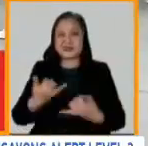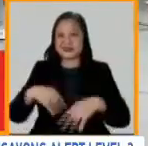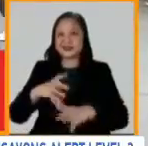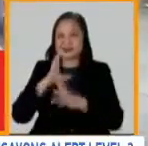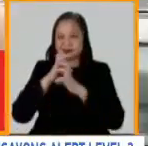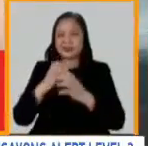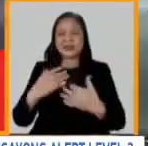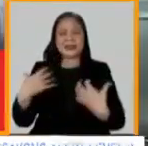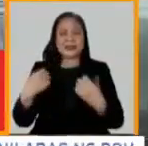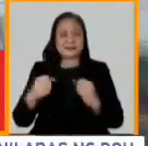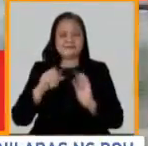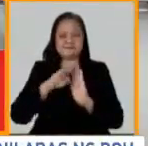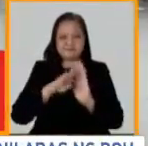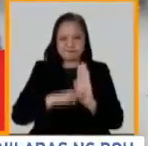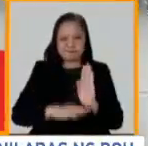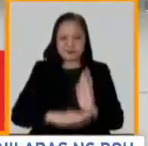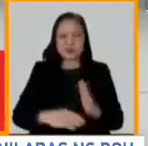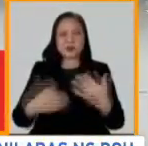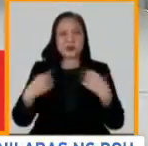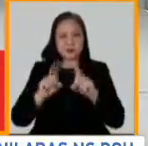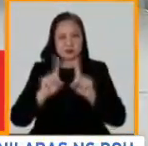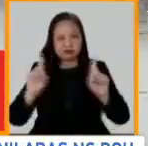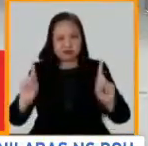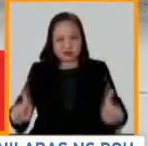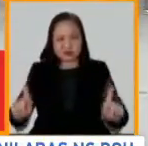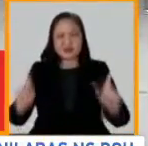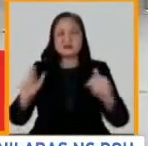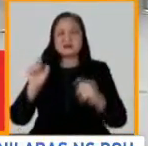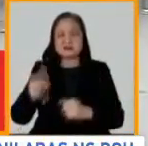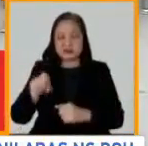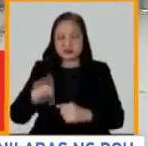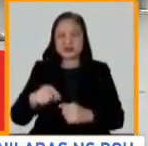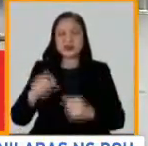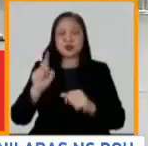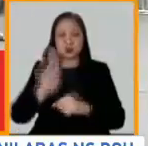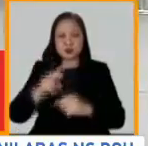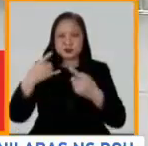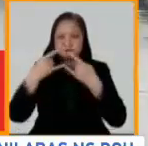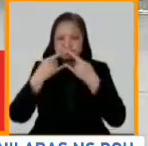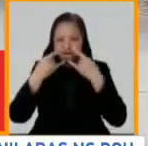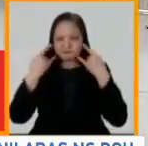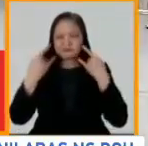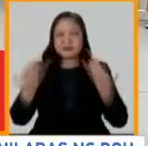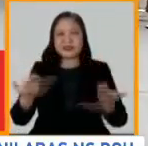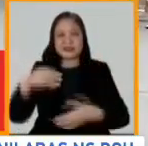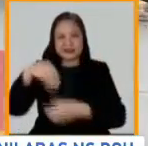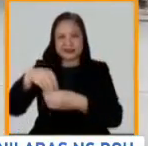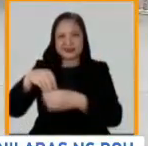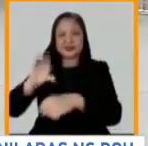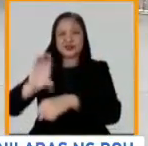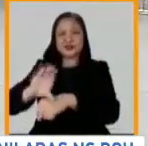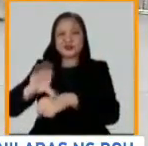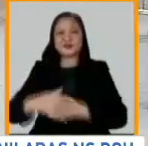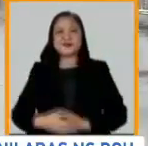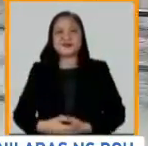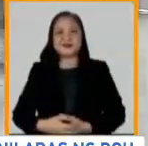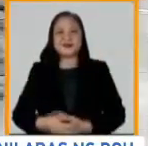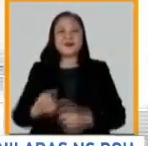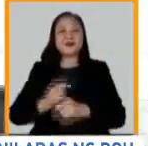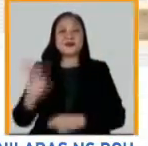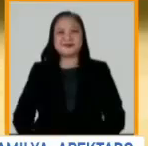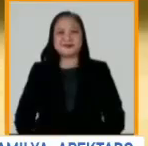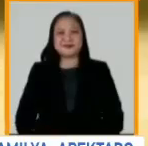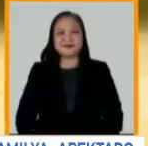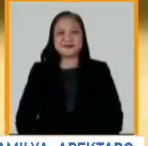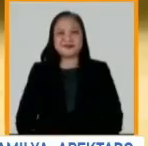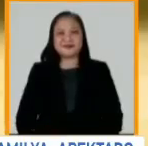no? Kailangan pa rin manatili yung distansya at magsuot ng face mask dito sa loob ng simbahan. Dahil malari ito sa Baclaran, Bamalagre, buong puso para sa